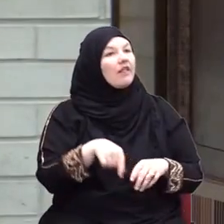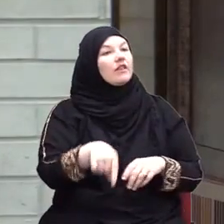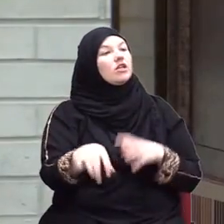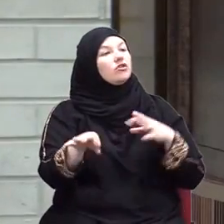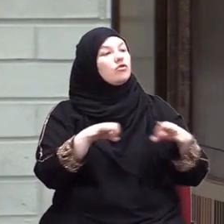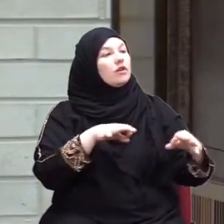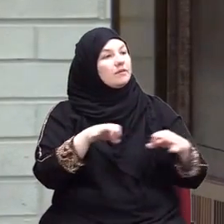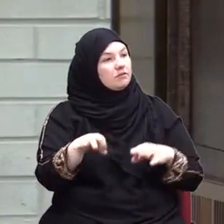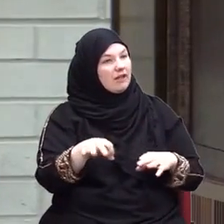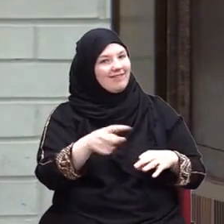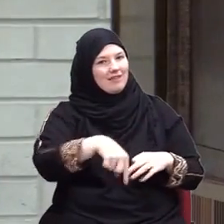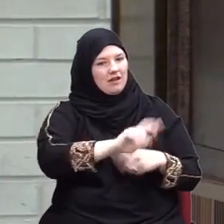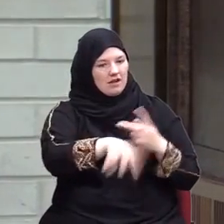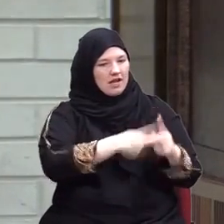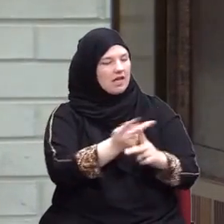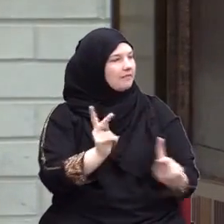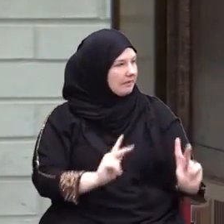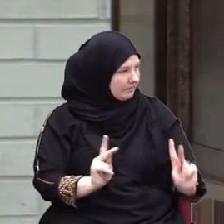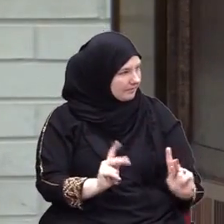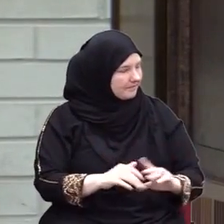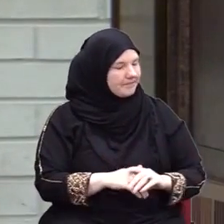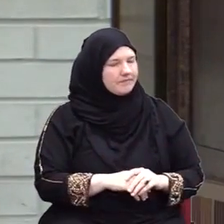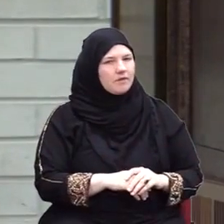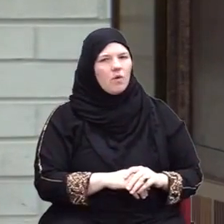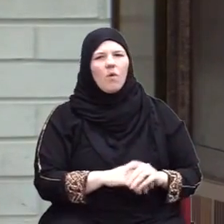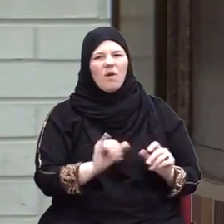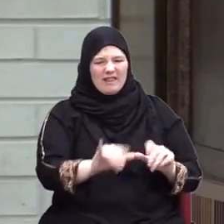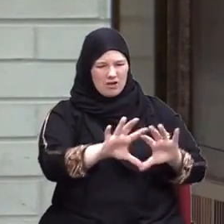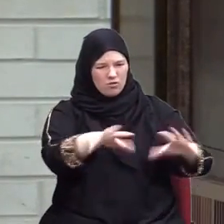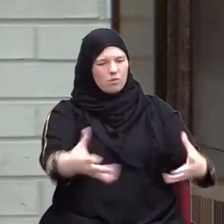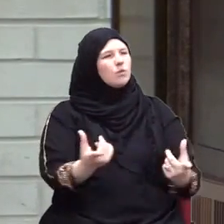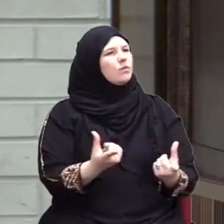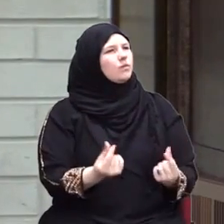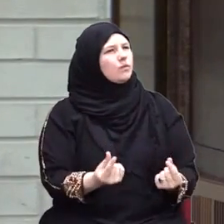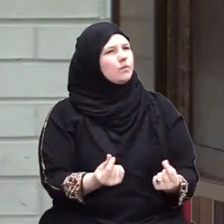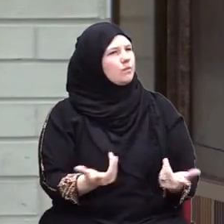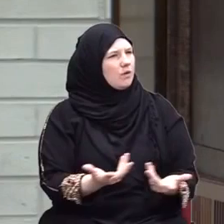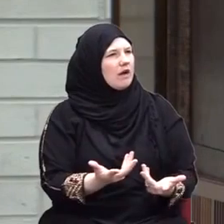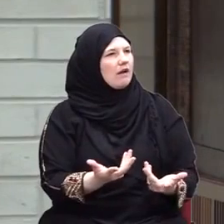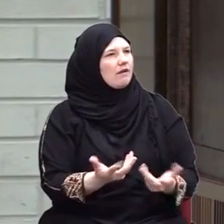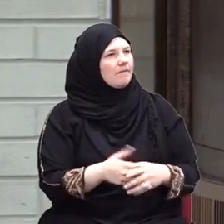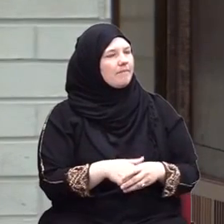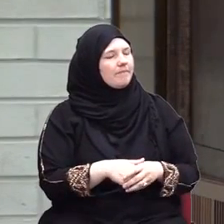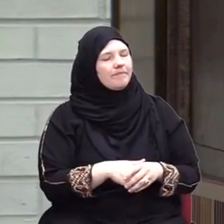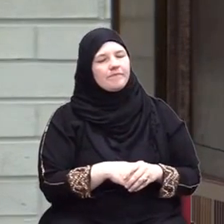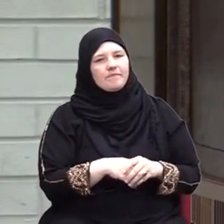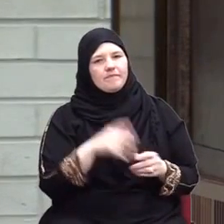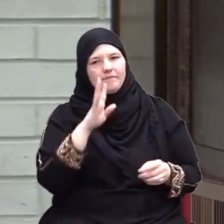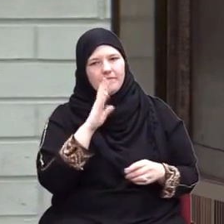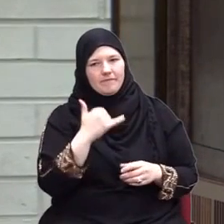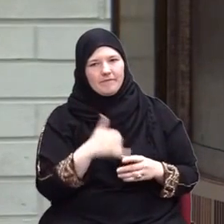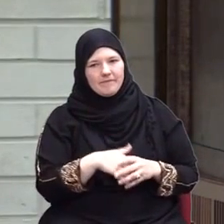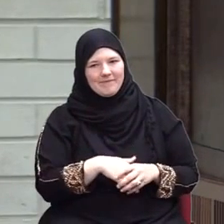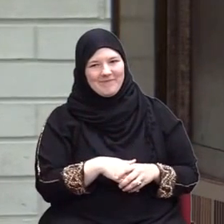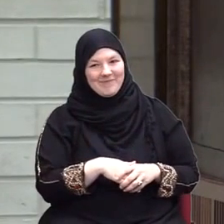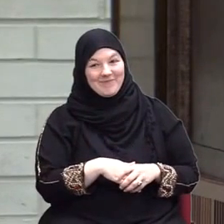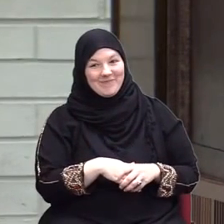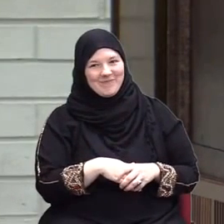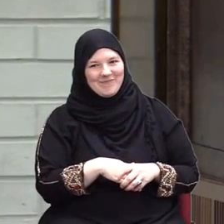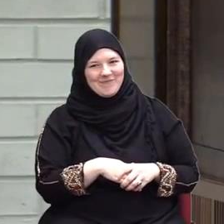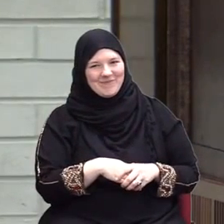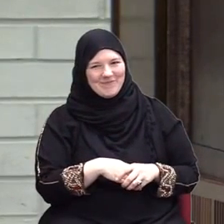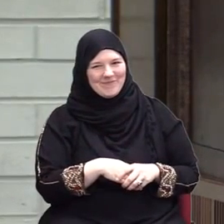description of those fasiqeen. What do they do? الَّذِينَ يَنْقُضُونَ عَهْدَ اللَّهِ مِنْ